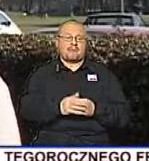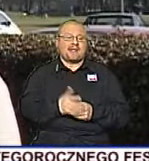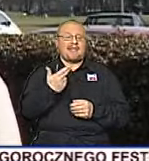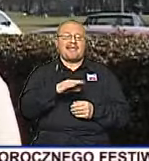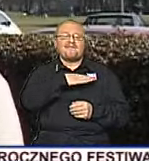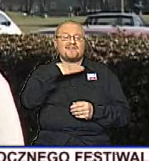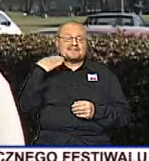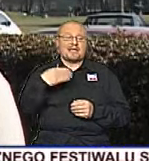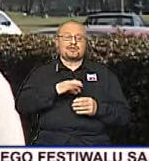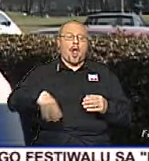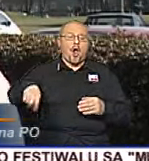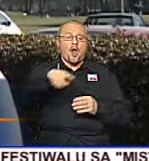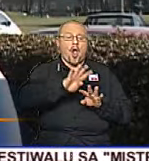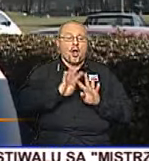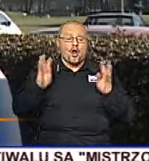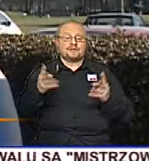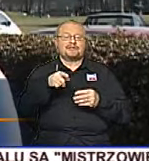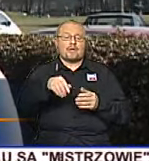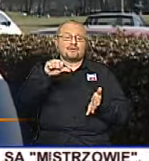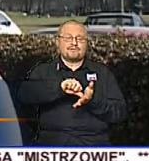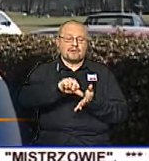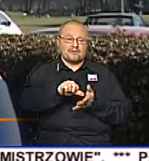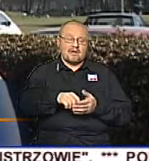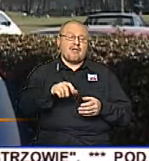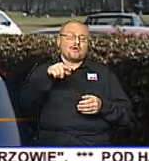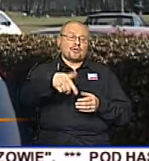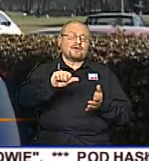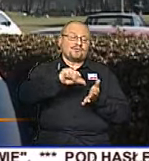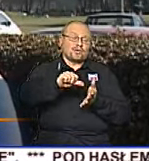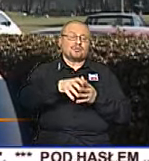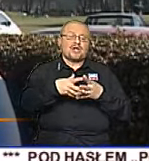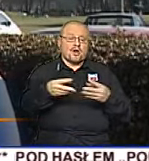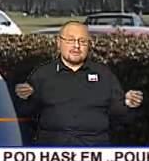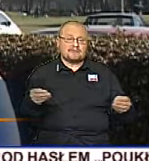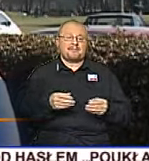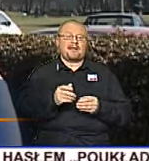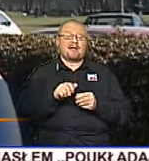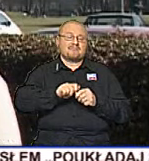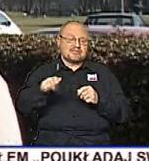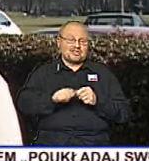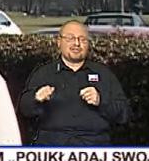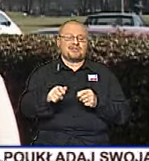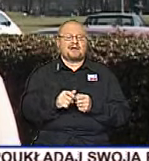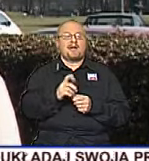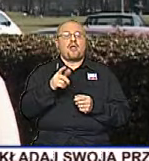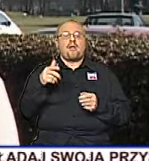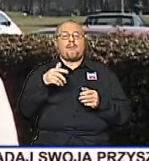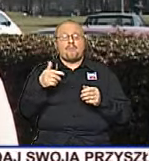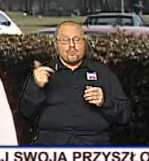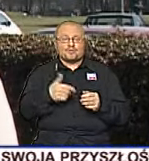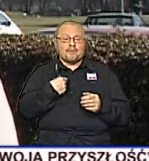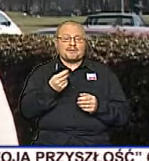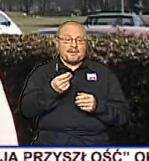wystarczy ogrodzić to, co jest w środku, bo w którymś momencie to, co jest w środku, się po prostu rozsypie. To wymaga angażowania pieniędzy, nie